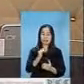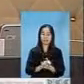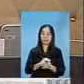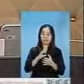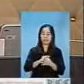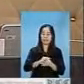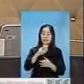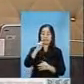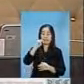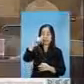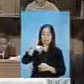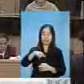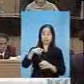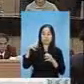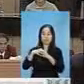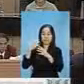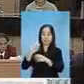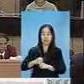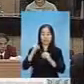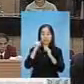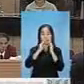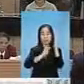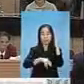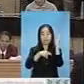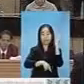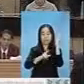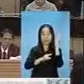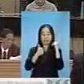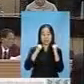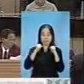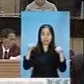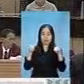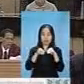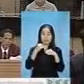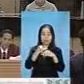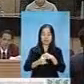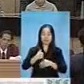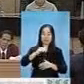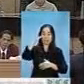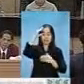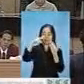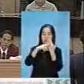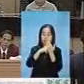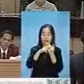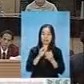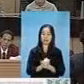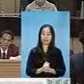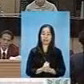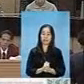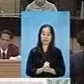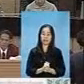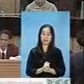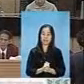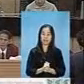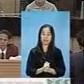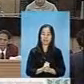งจริงๆผมก็จะว่าท่านผู้ปลายกำลังจะจบแล้วแต่ผมขออนุญาตท่านประท้วงท่านประธานนะครับตาม